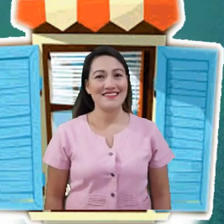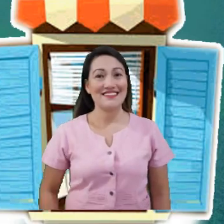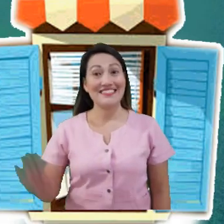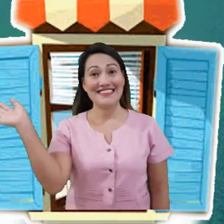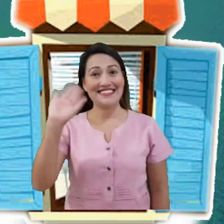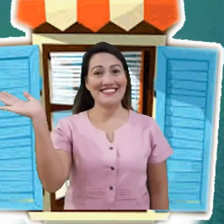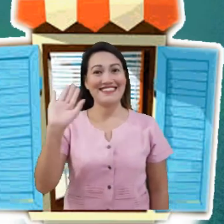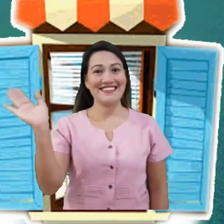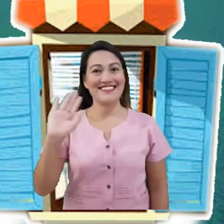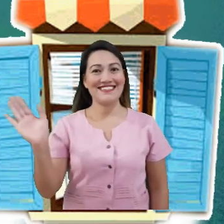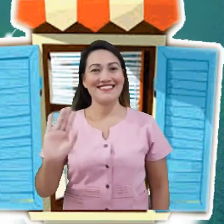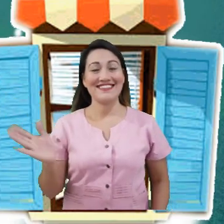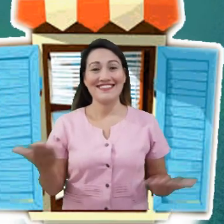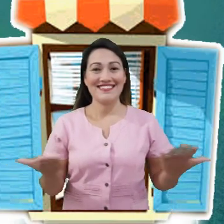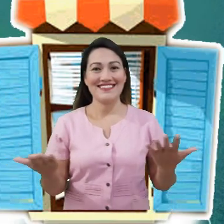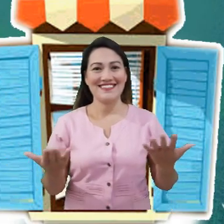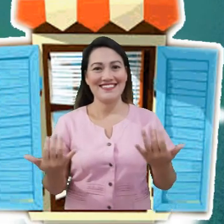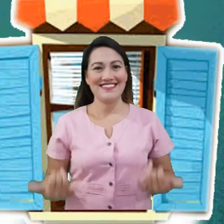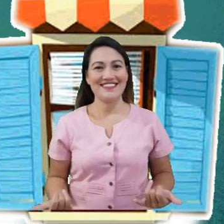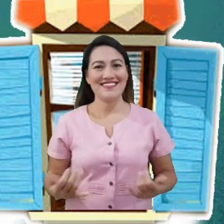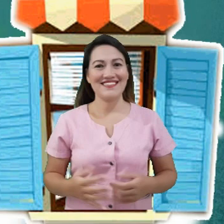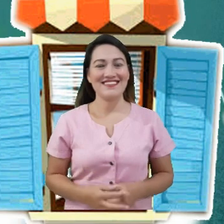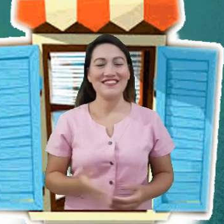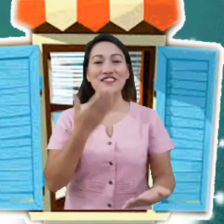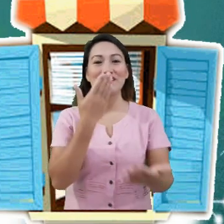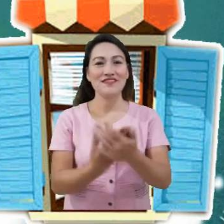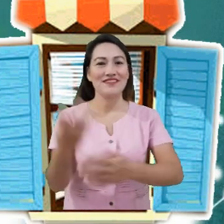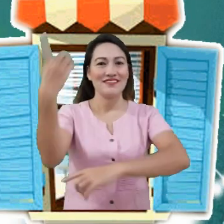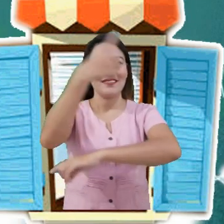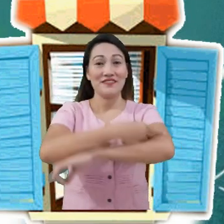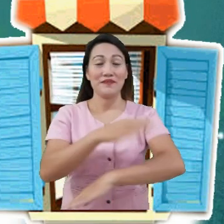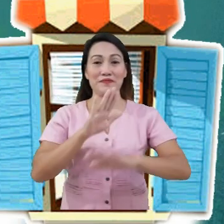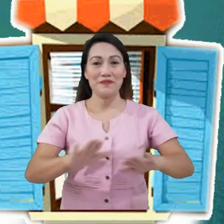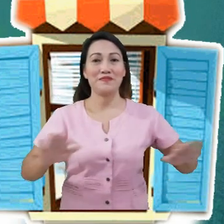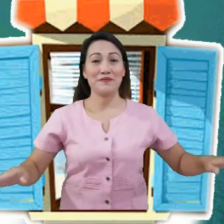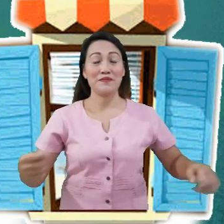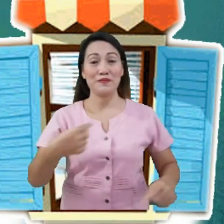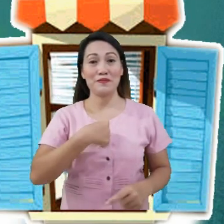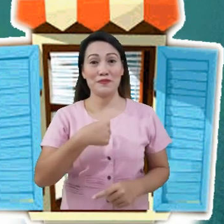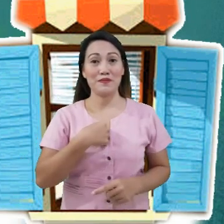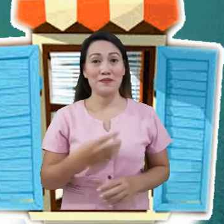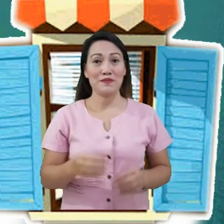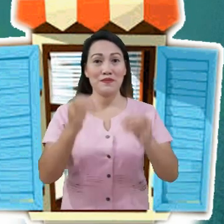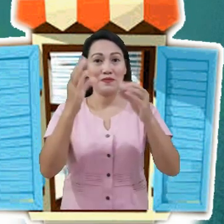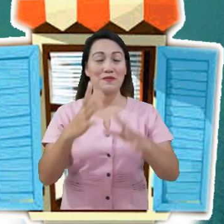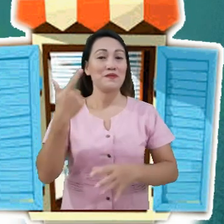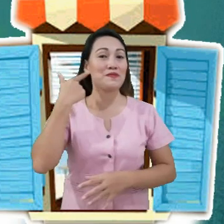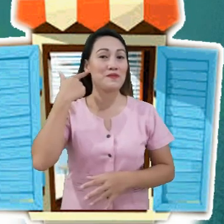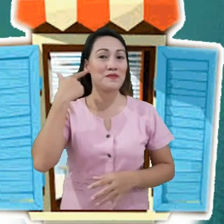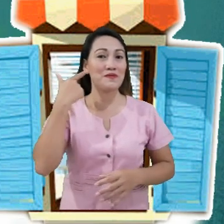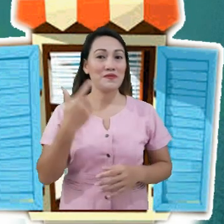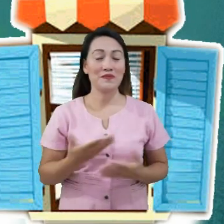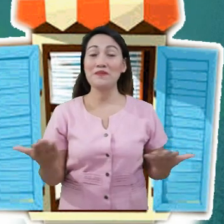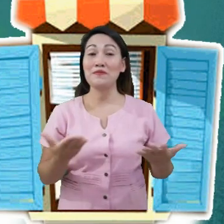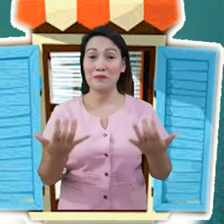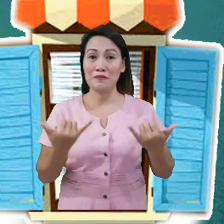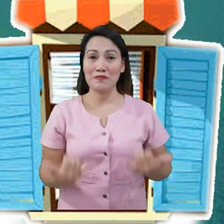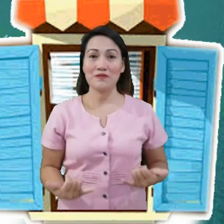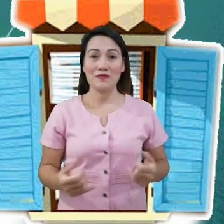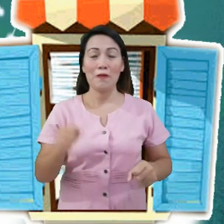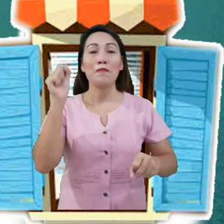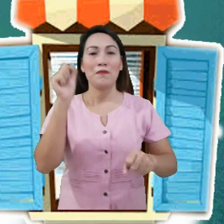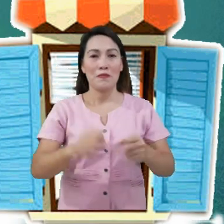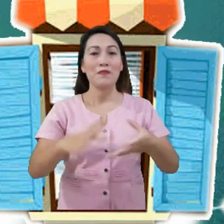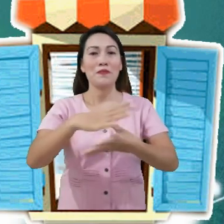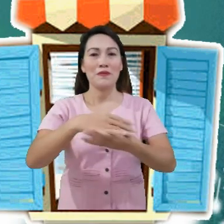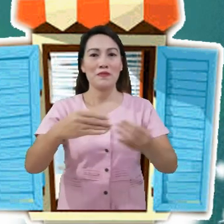Uy, nariyan na pala kayo. Magandang araw mga bata. Ako nga pala si Sir Gam. At naririto ako ngayon upang basahin